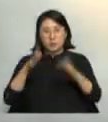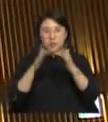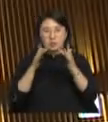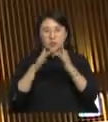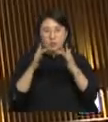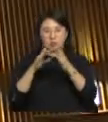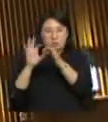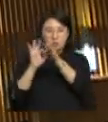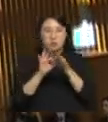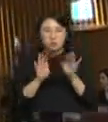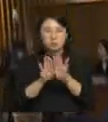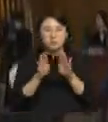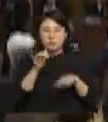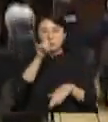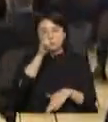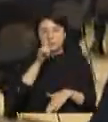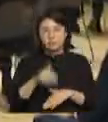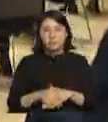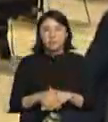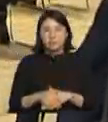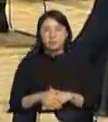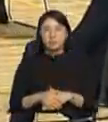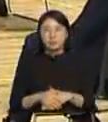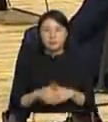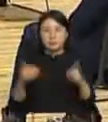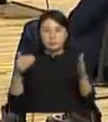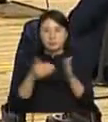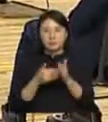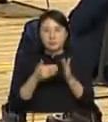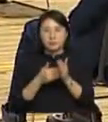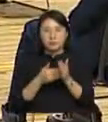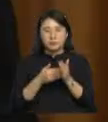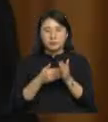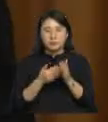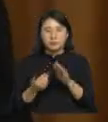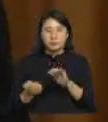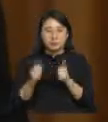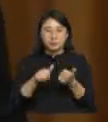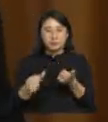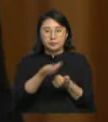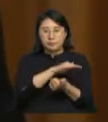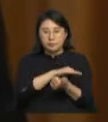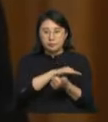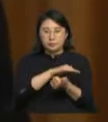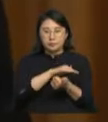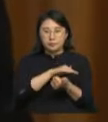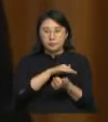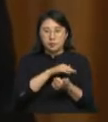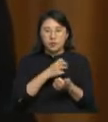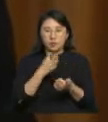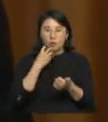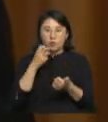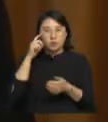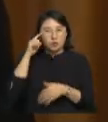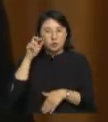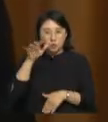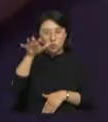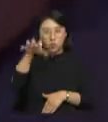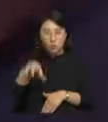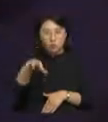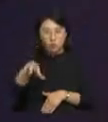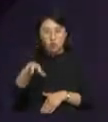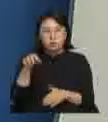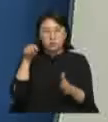온라인 연결식이 열렸습니다. 연결식을 마치고 운구차는 서울시청을 한 바퀴 돈 뒤 서울추모공원으로